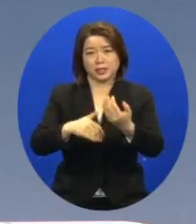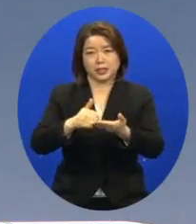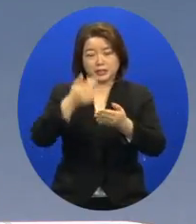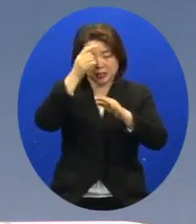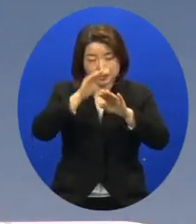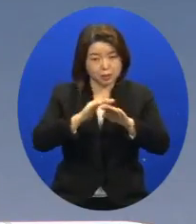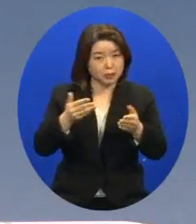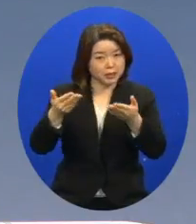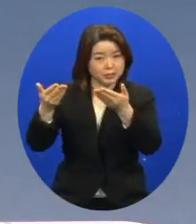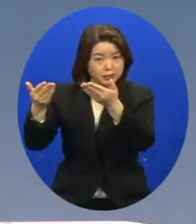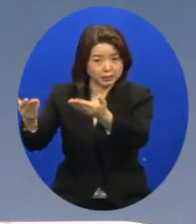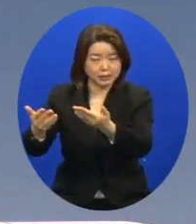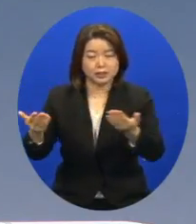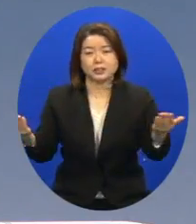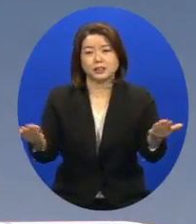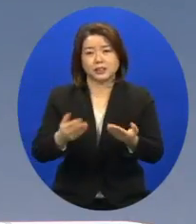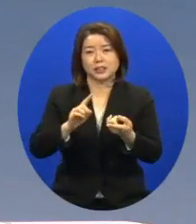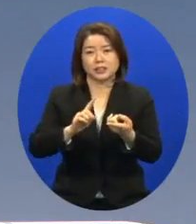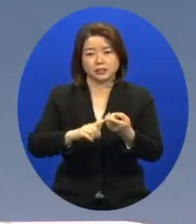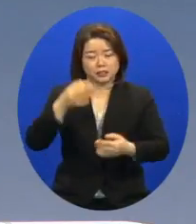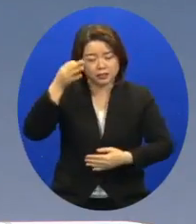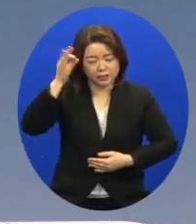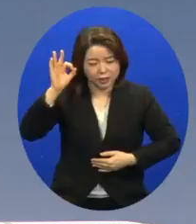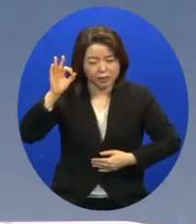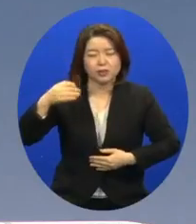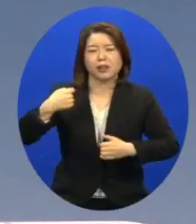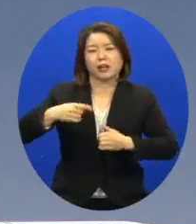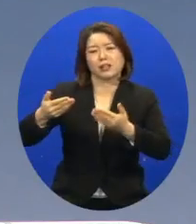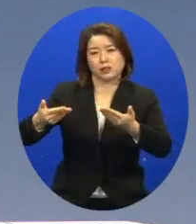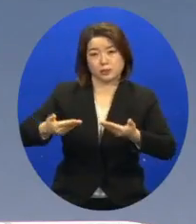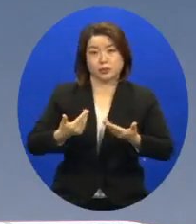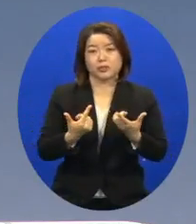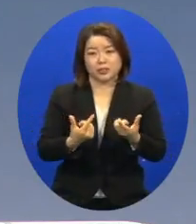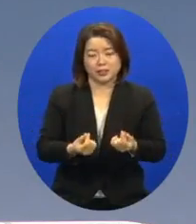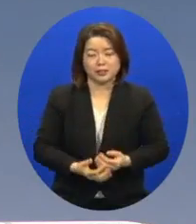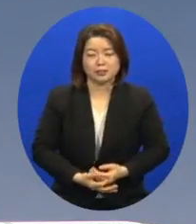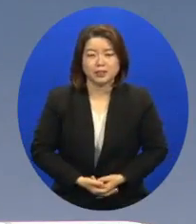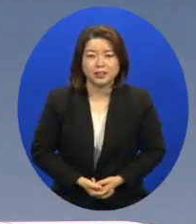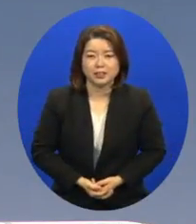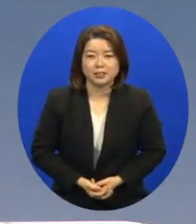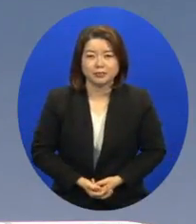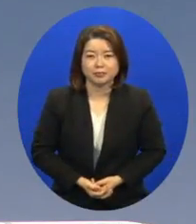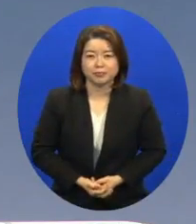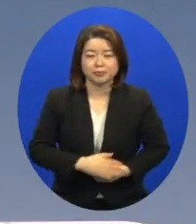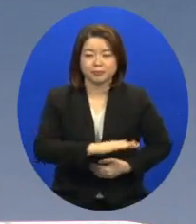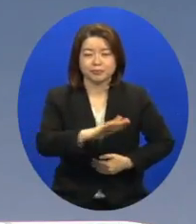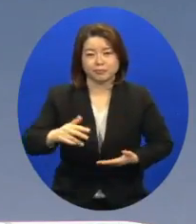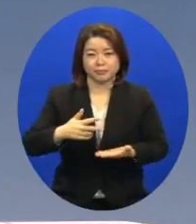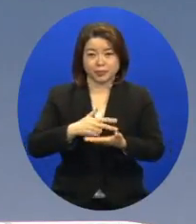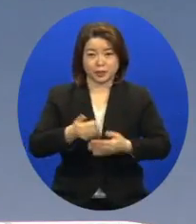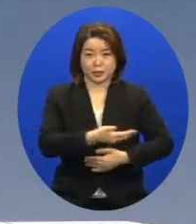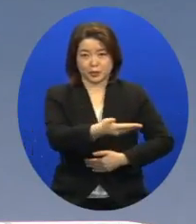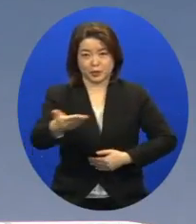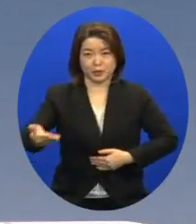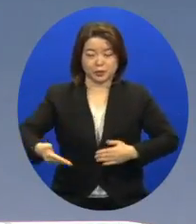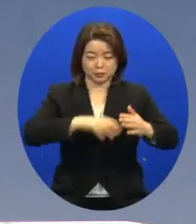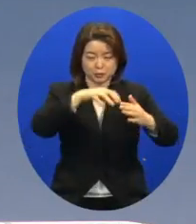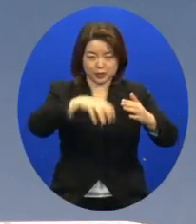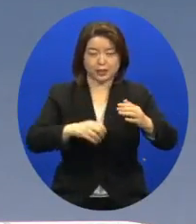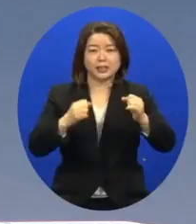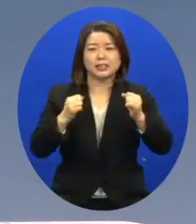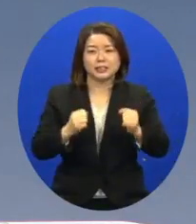우리에게 깨우쳐 주시려고 하시는 것 같습니다 아 우리 주님은 여러분 안에 계십니다 지금